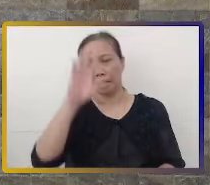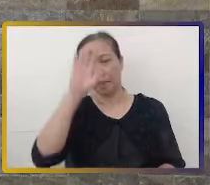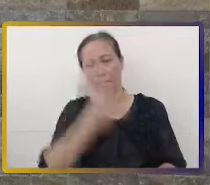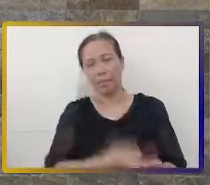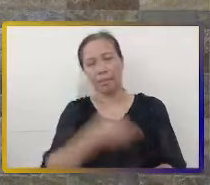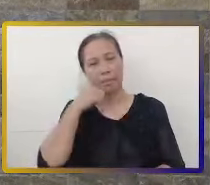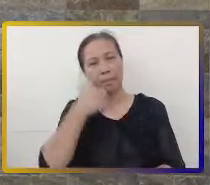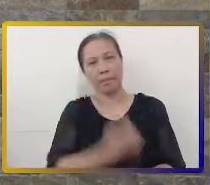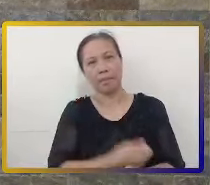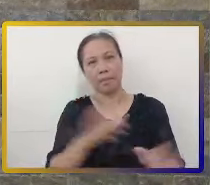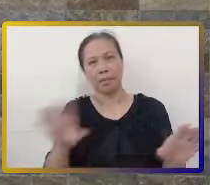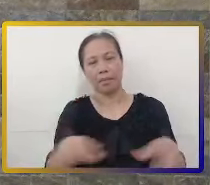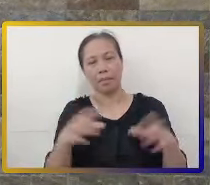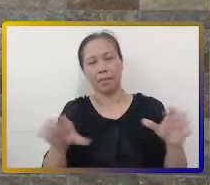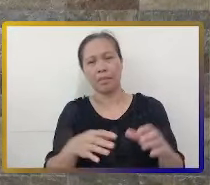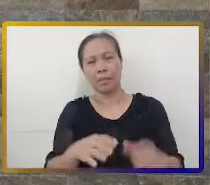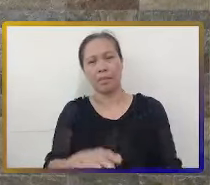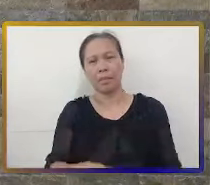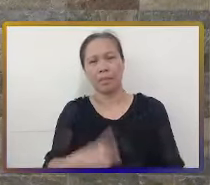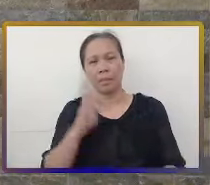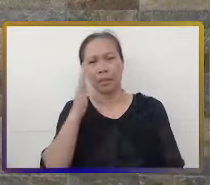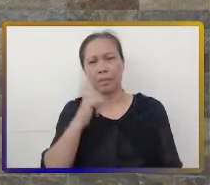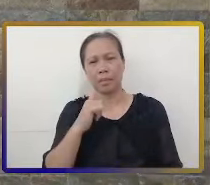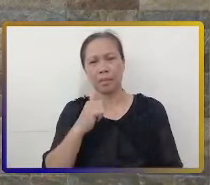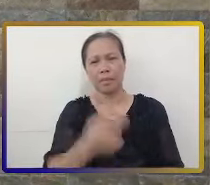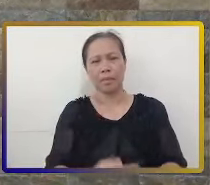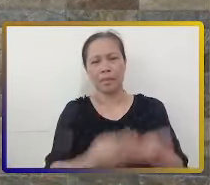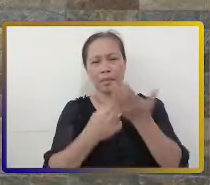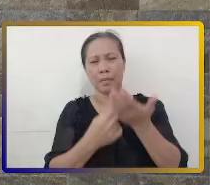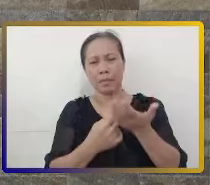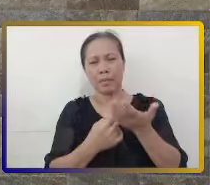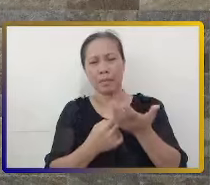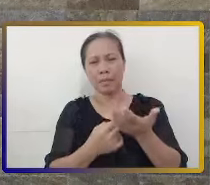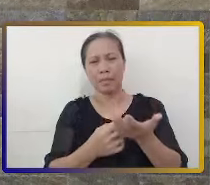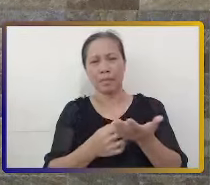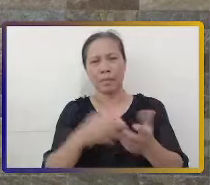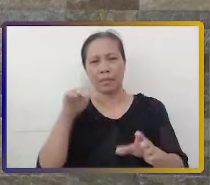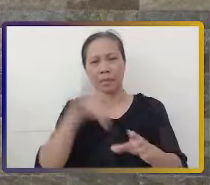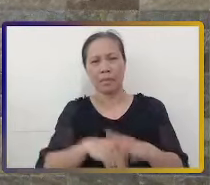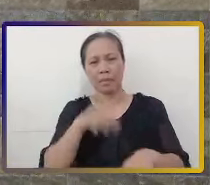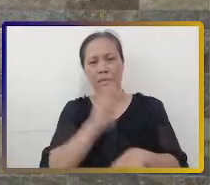ninyo Bakit hindi niyo lalamang iyan patulungin na mangaral ng salita ng